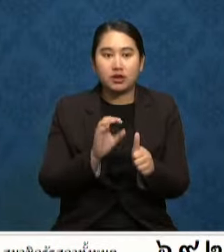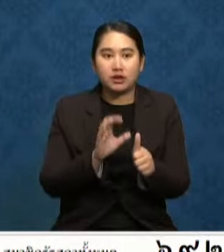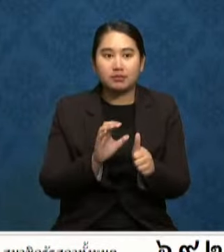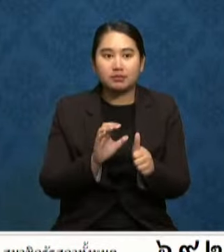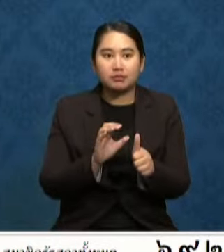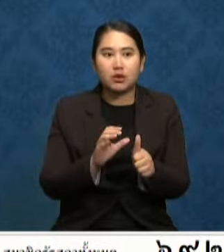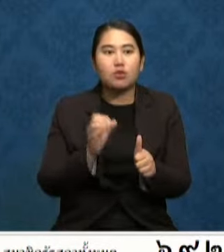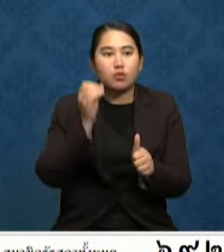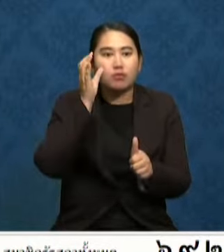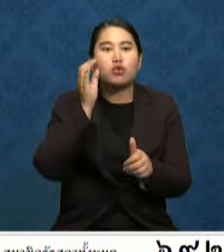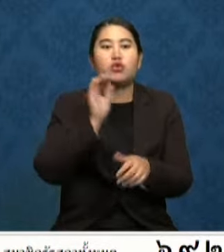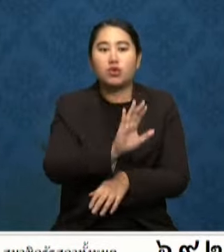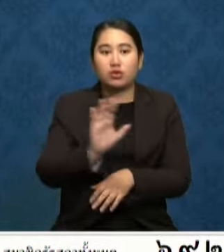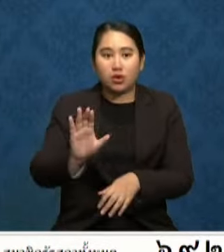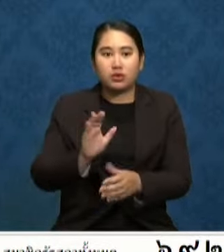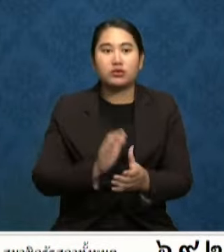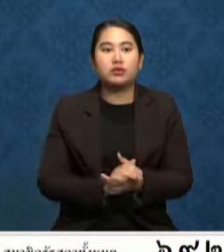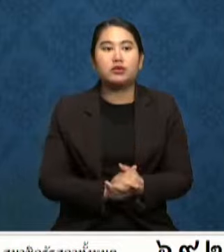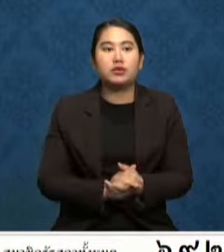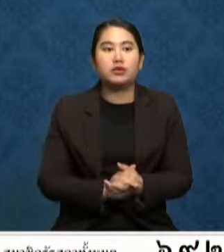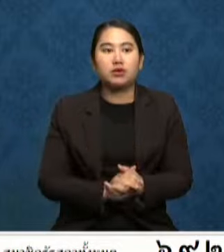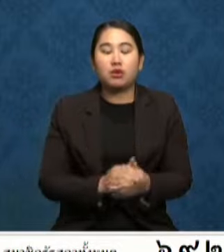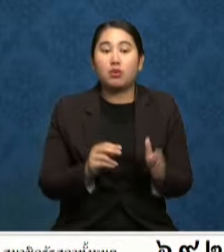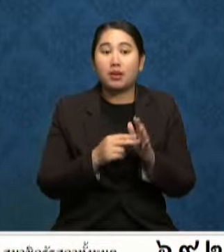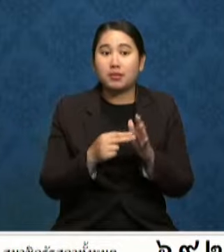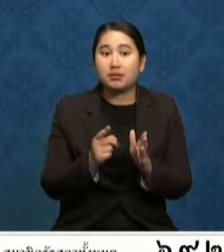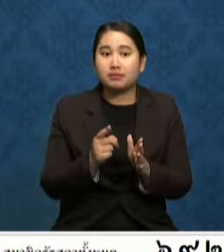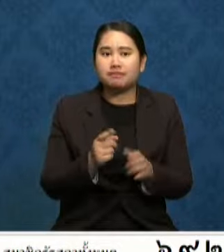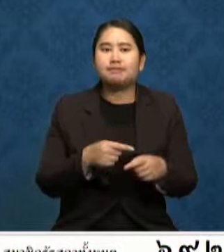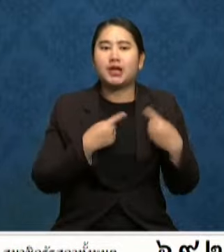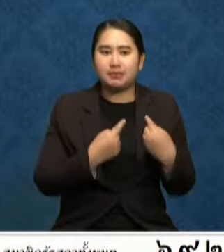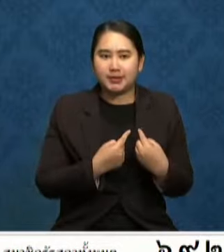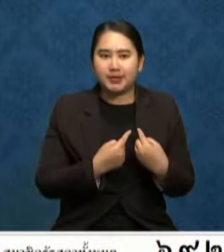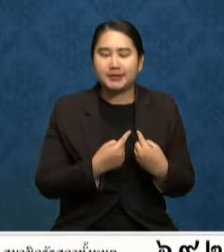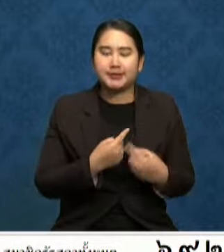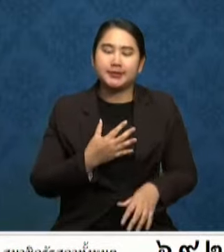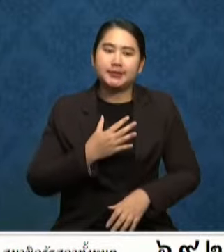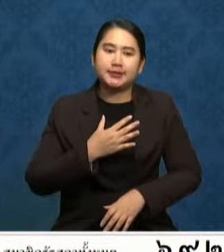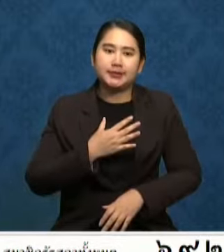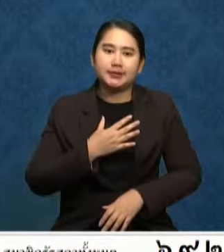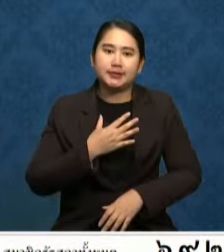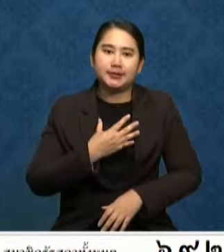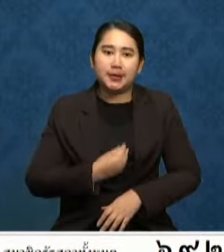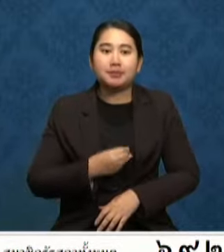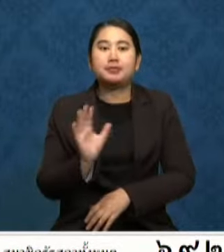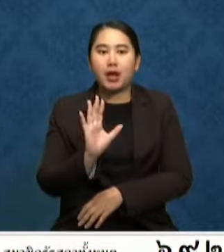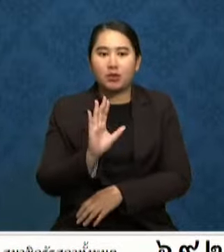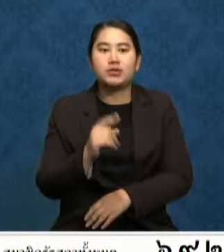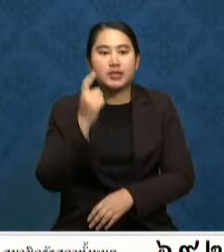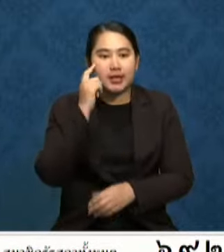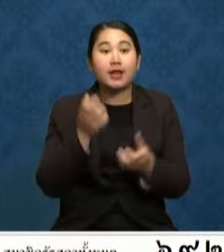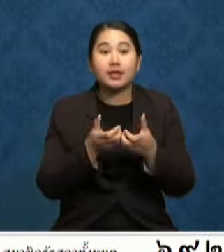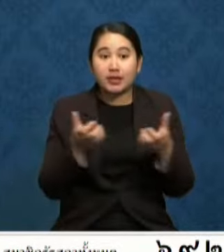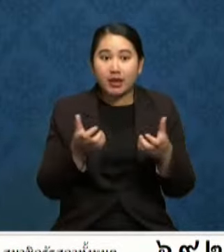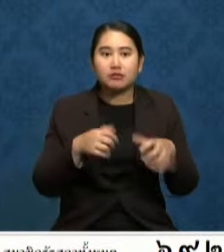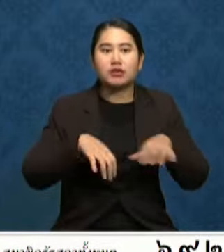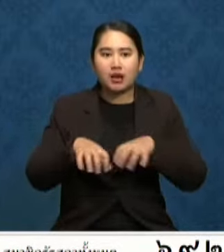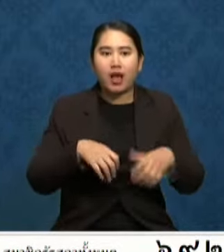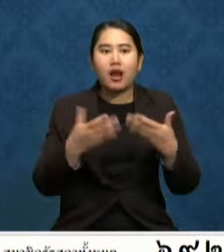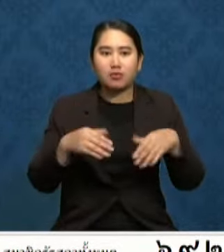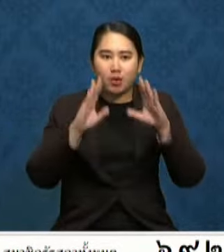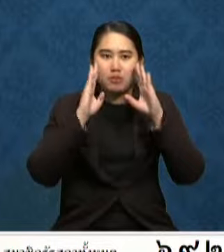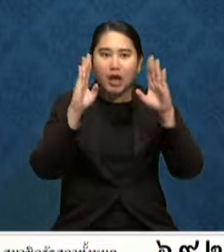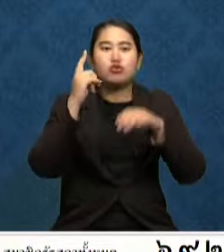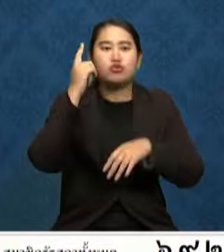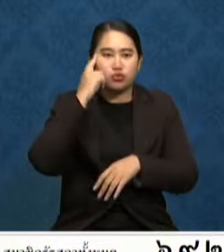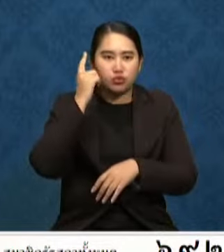ที่เขารู้ตรงนี้ท่านก็อย่าไปเสียกำลงใจทานกแยกแยะเอาคนบริหารมาแล้วมนเจออะไร